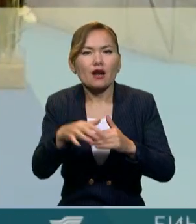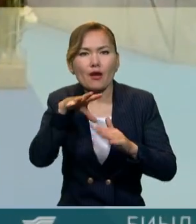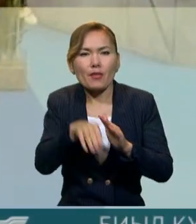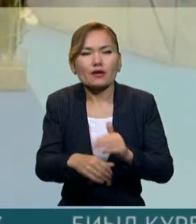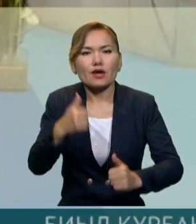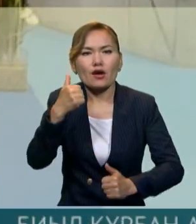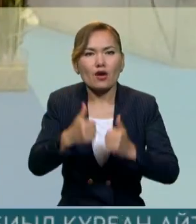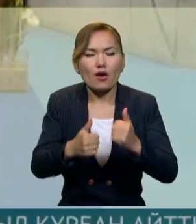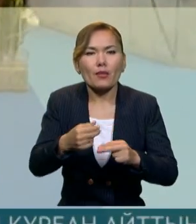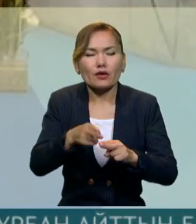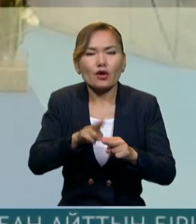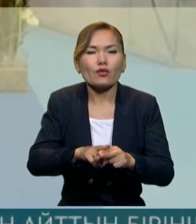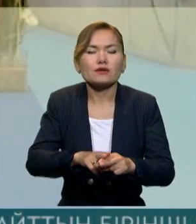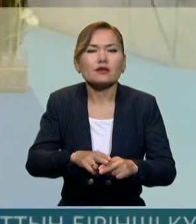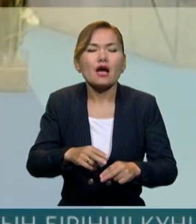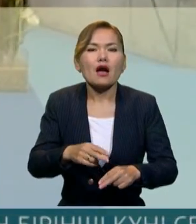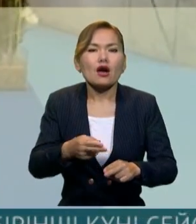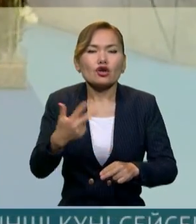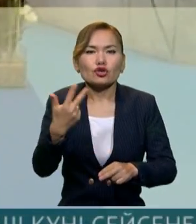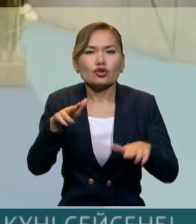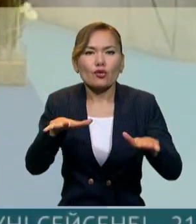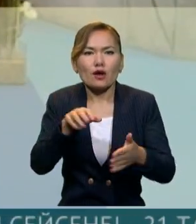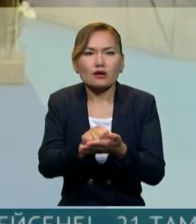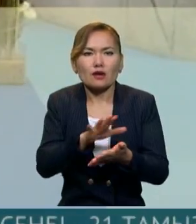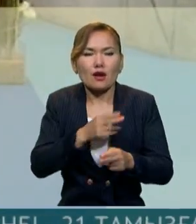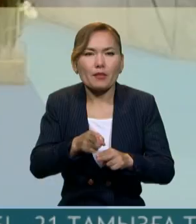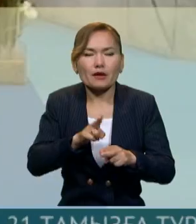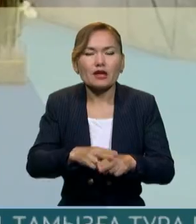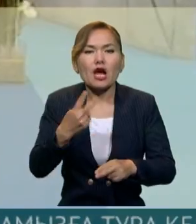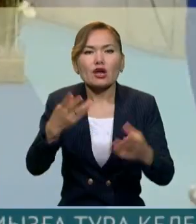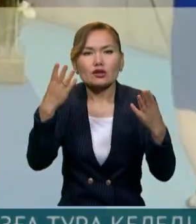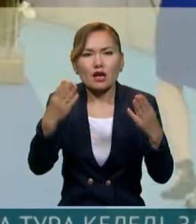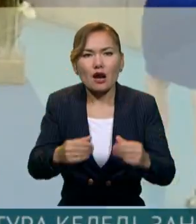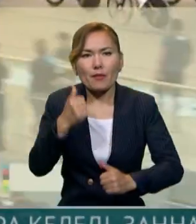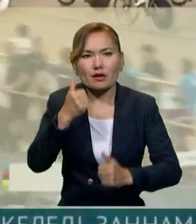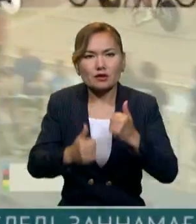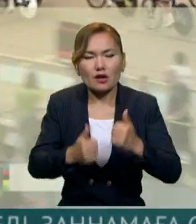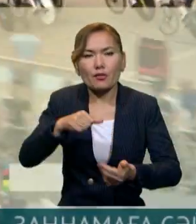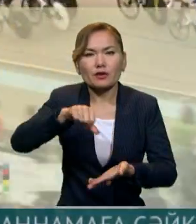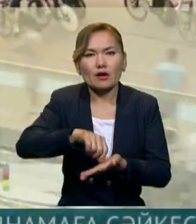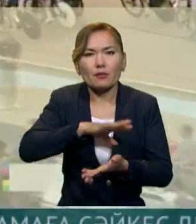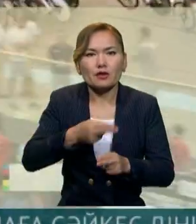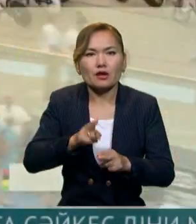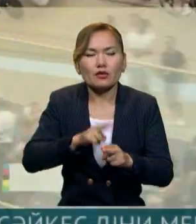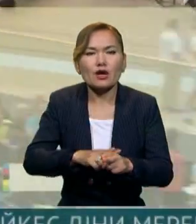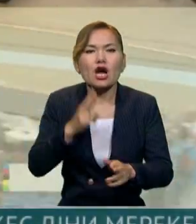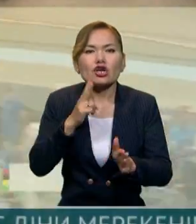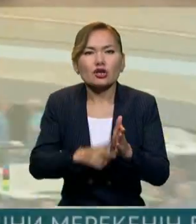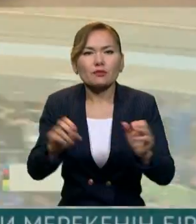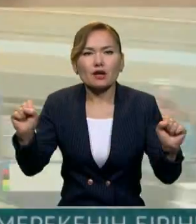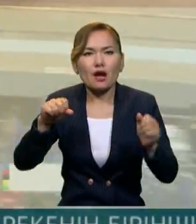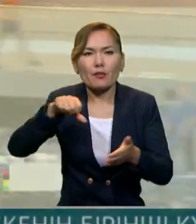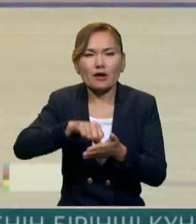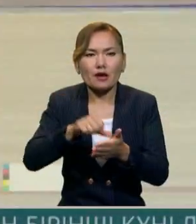Швейцарияның Эгре қаласында болып жатыр. Жарыстың екінші күні жерлесіміз Кейрен бәсекесі бойынша сынға түскен болатын. 70-ке жуық